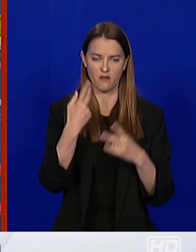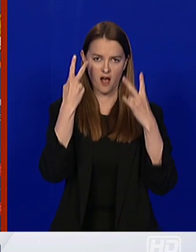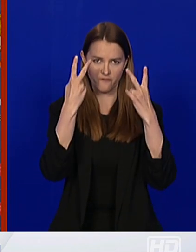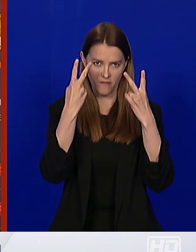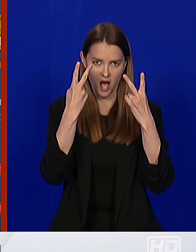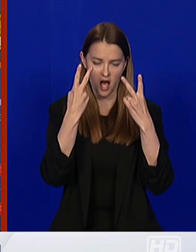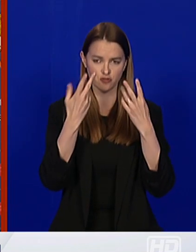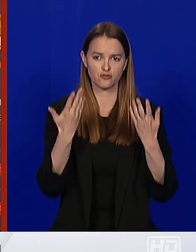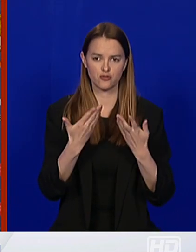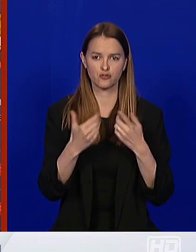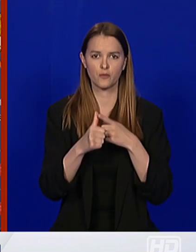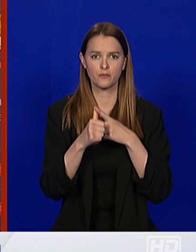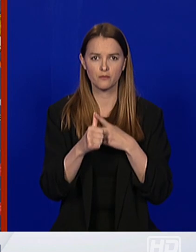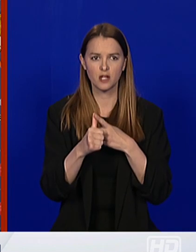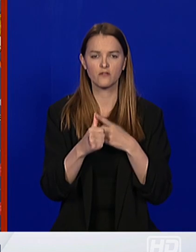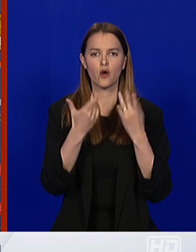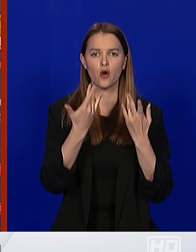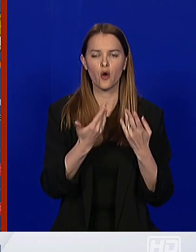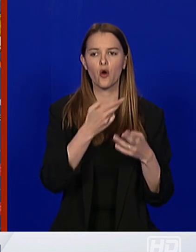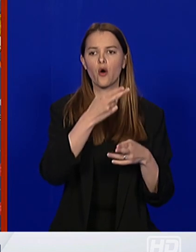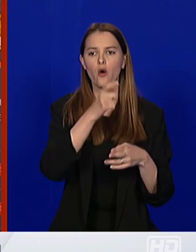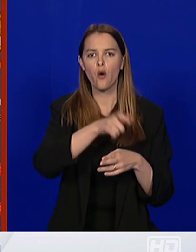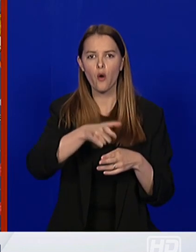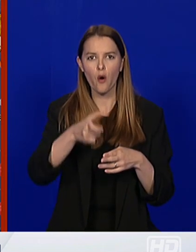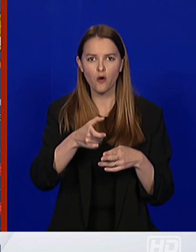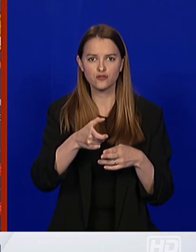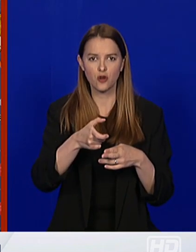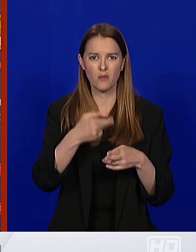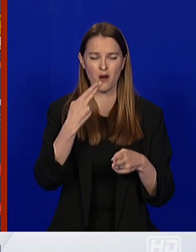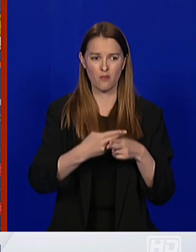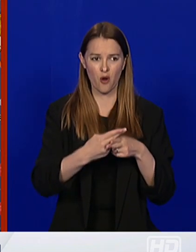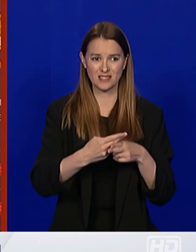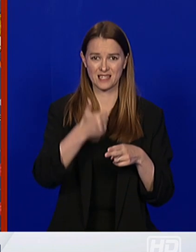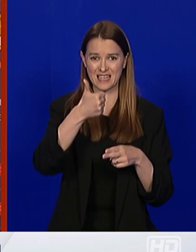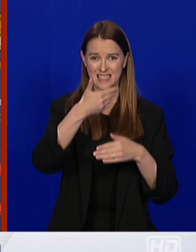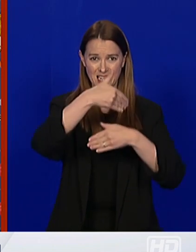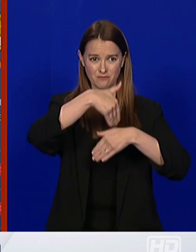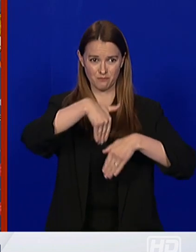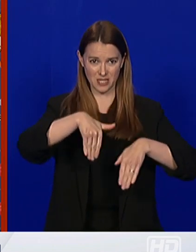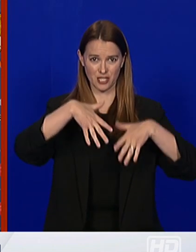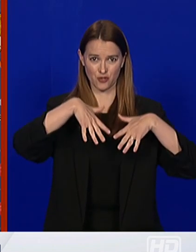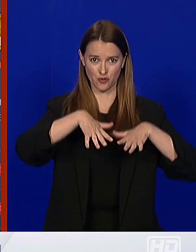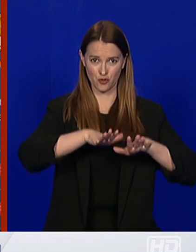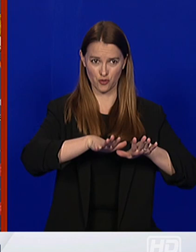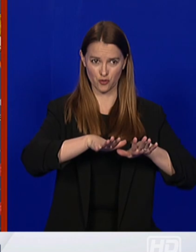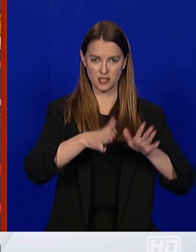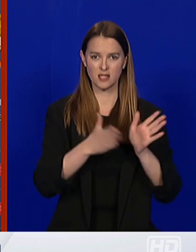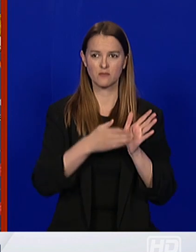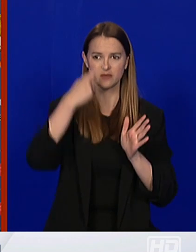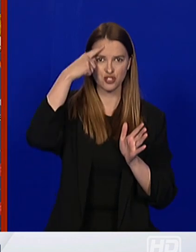broj inficiranih, zaraženih osoba na 1 milijun stanovnika i reći ću vam da u ovom trenutku Španjolska